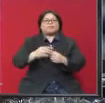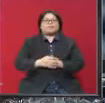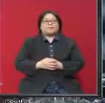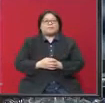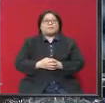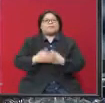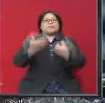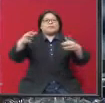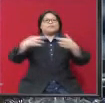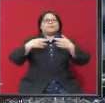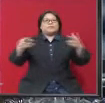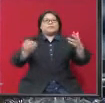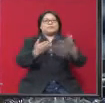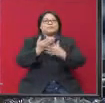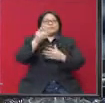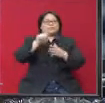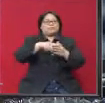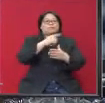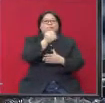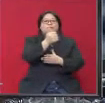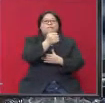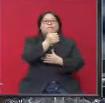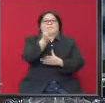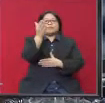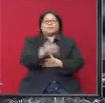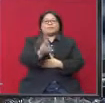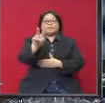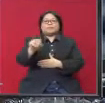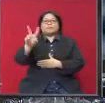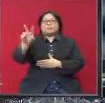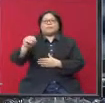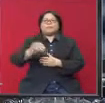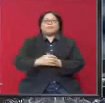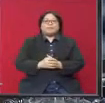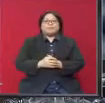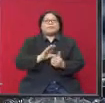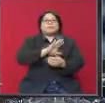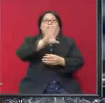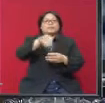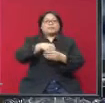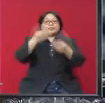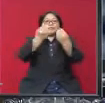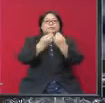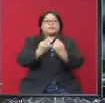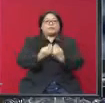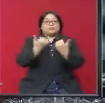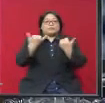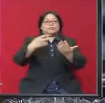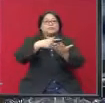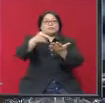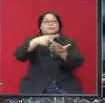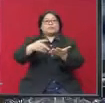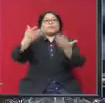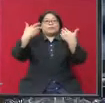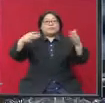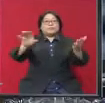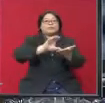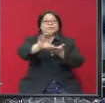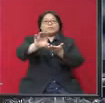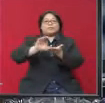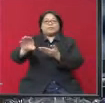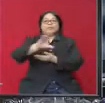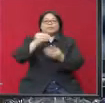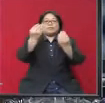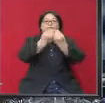yang telah dilancarkan melalui Oktober mulai Oktober 2020 termasuk jumlah Smash berbelanja telah digunakan